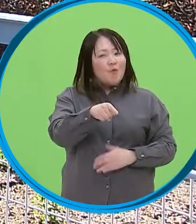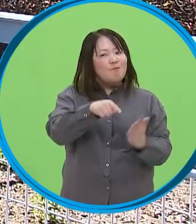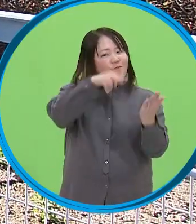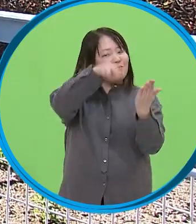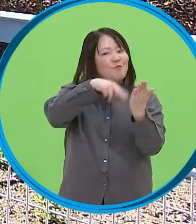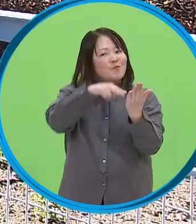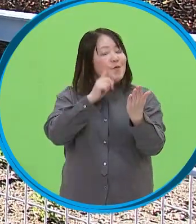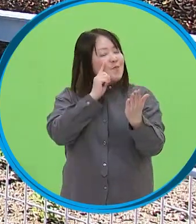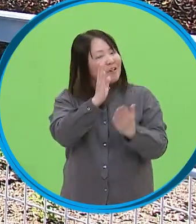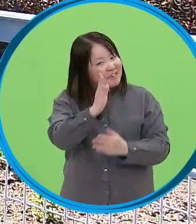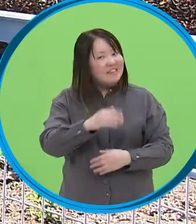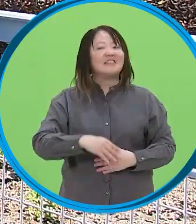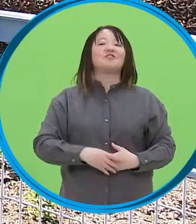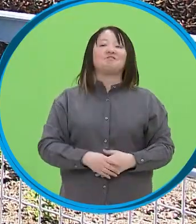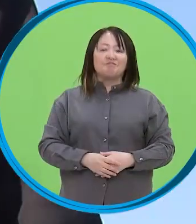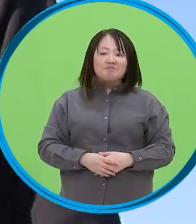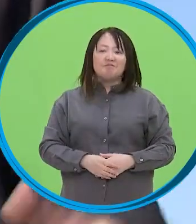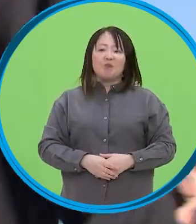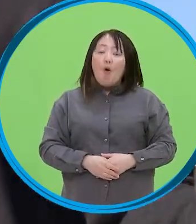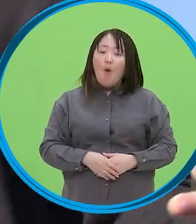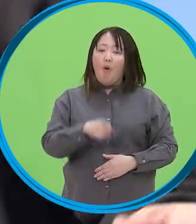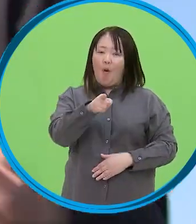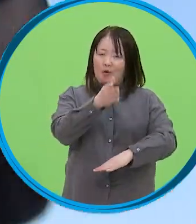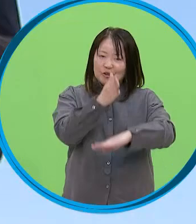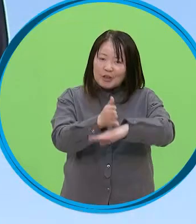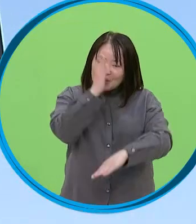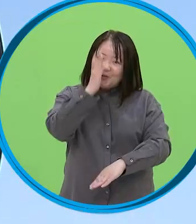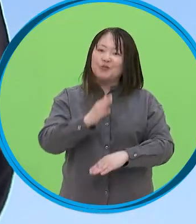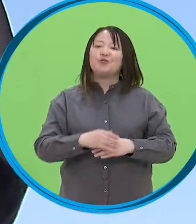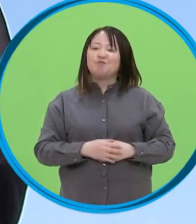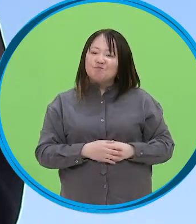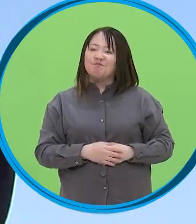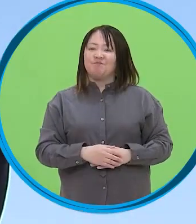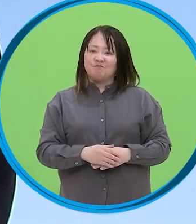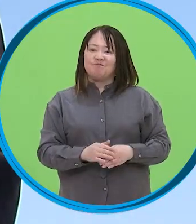デイビッドさんもぜひ読んでみてください。 おお、Thank you。